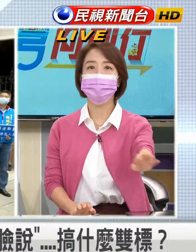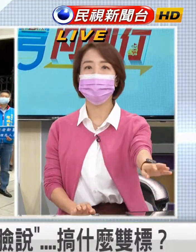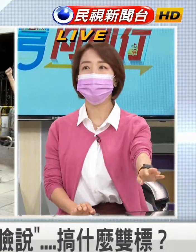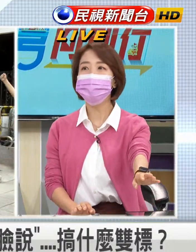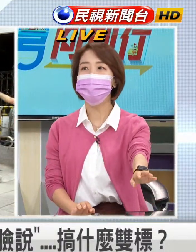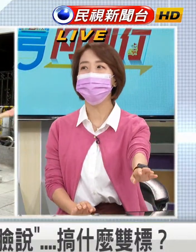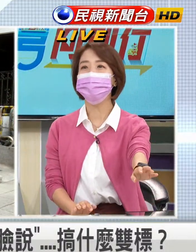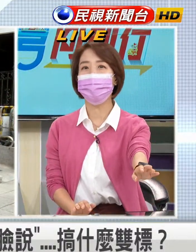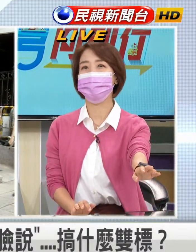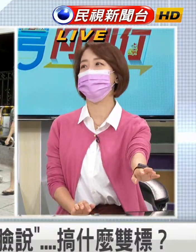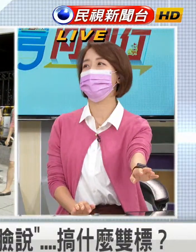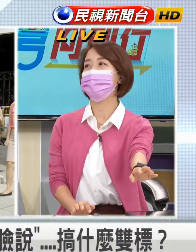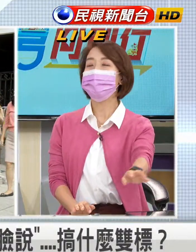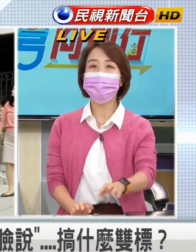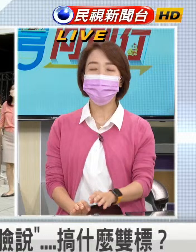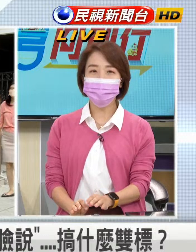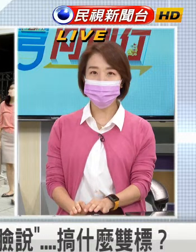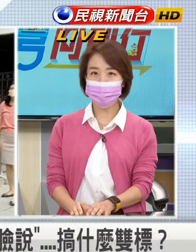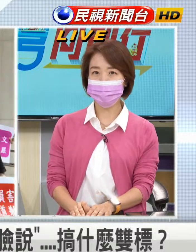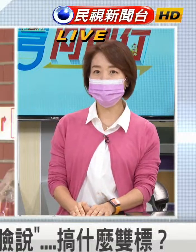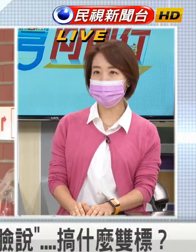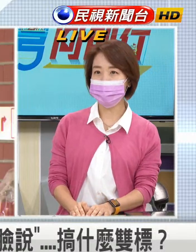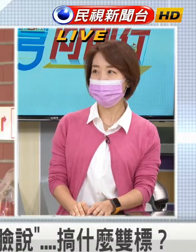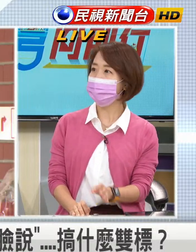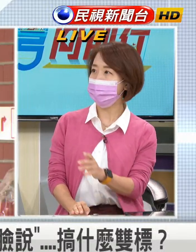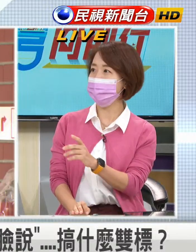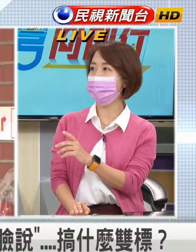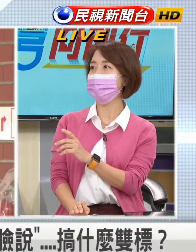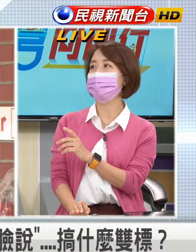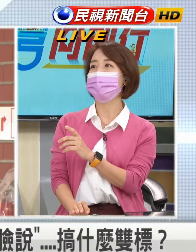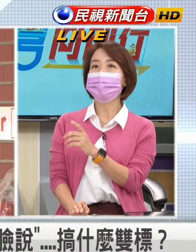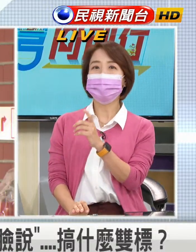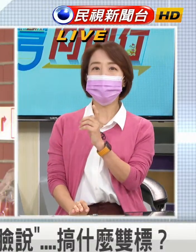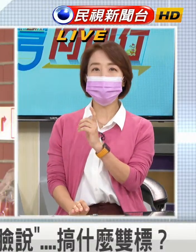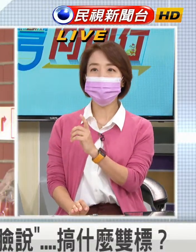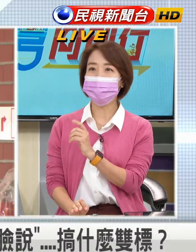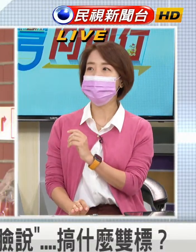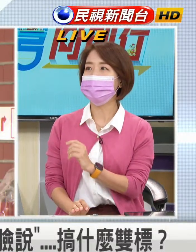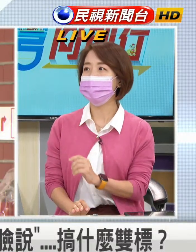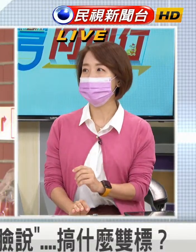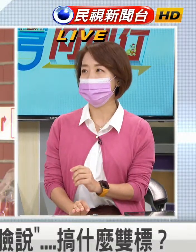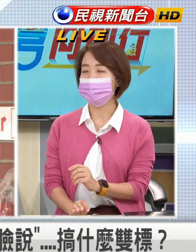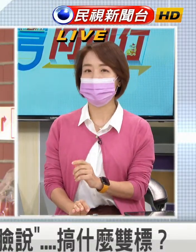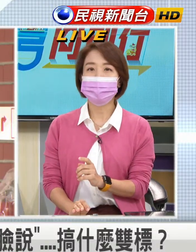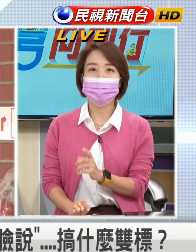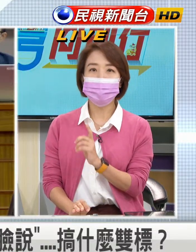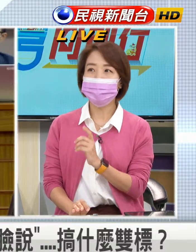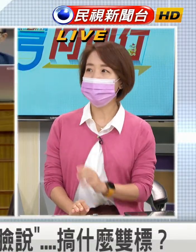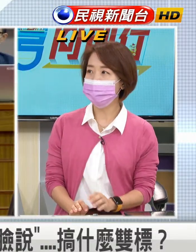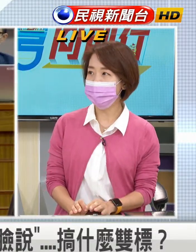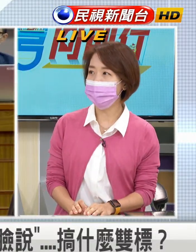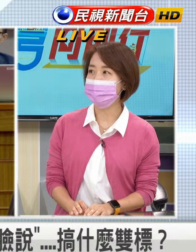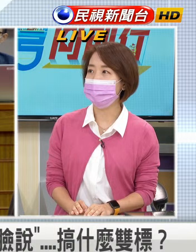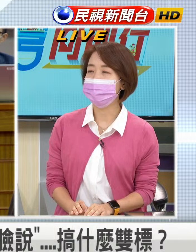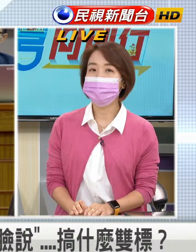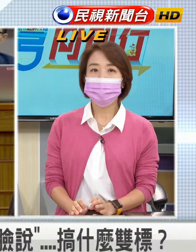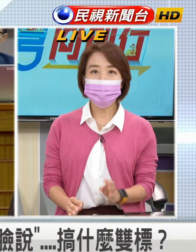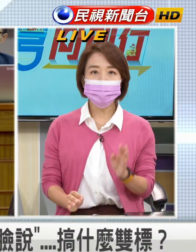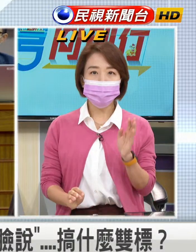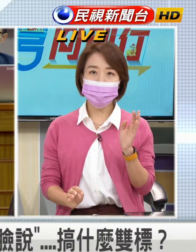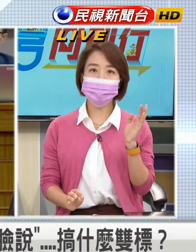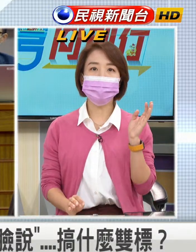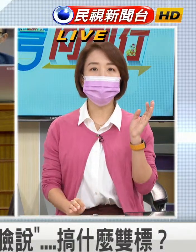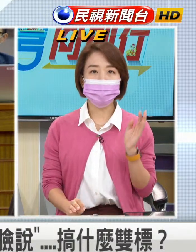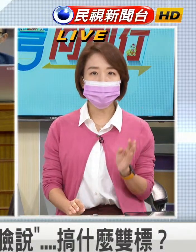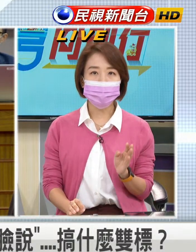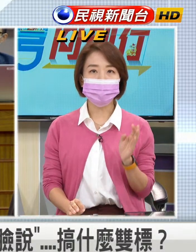一点都不重要，不足挂齿。但是人家如果说他没跟你讲，哦，没塞哦，这样就穷凶恶极哦，然后万恶不赦哦。但